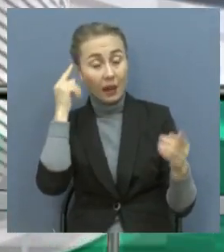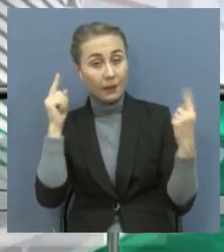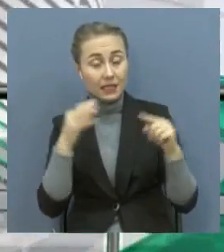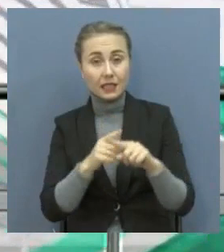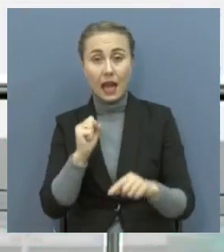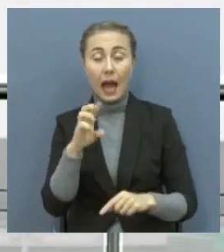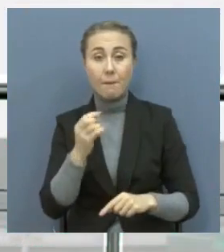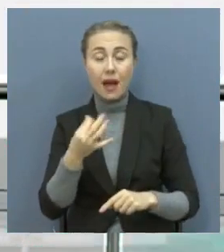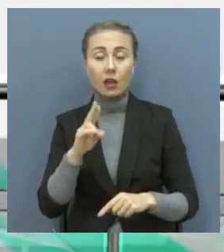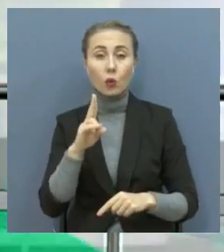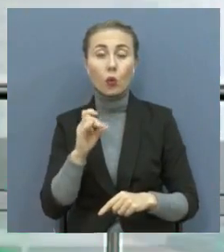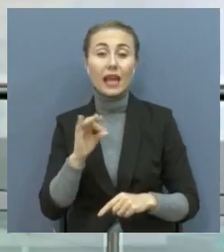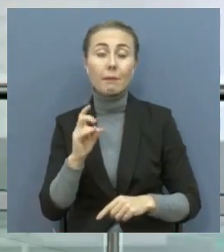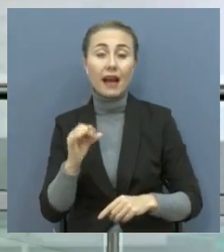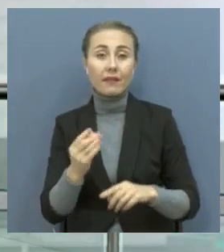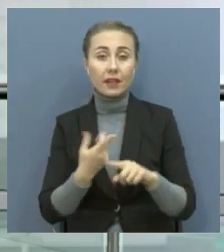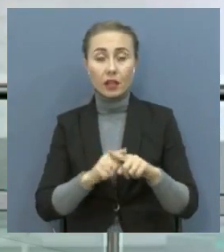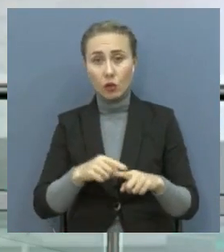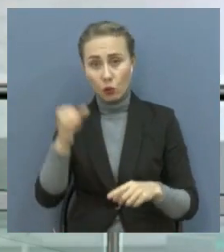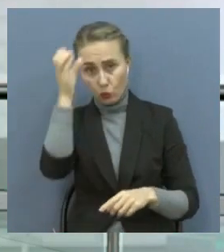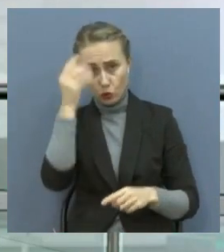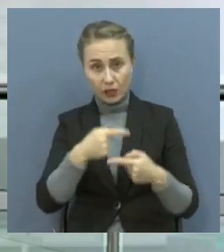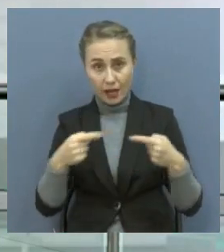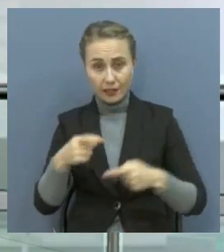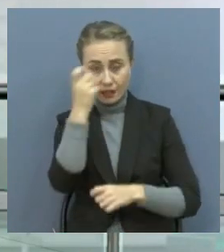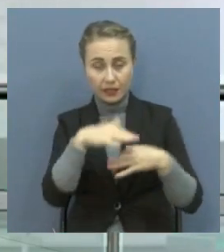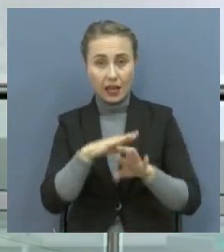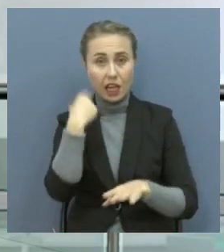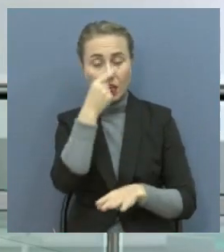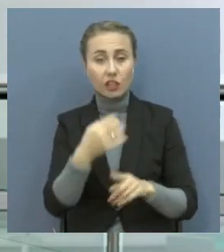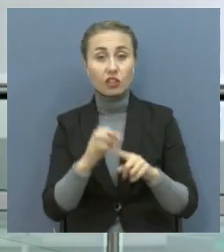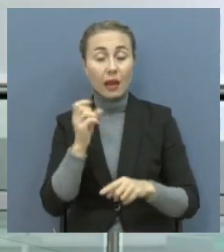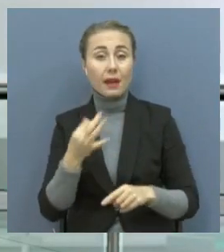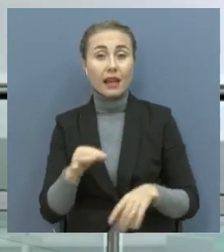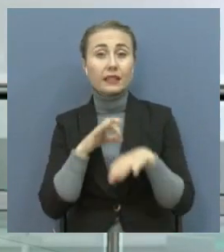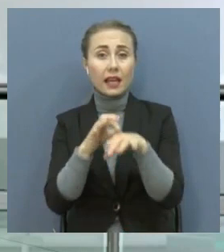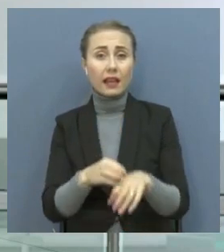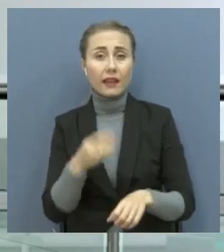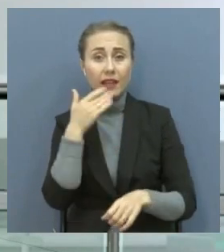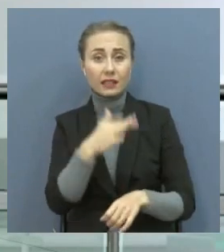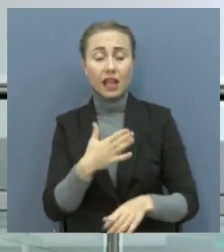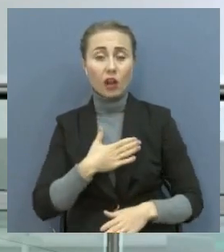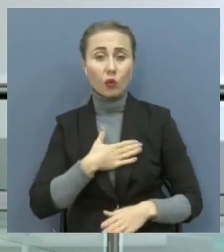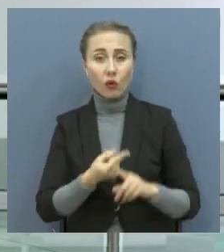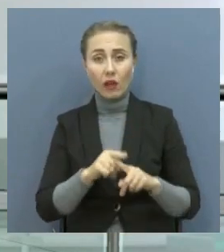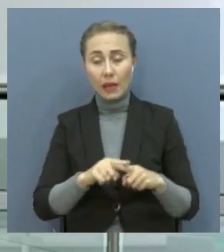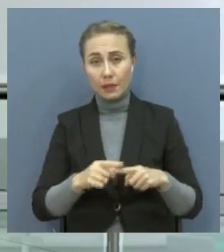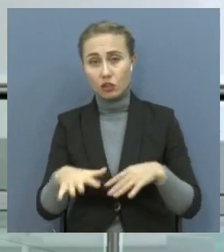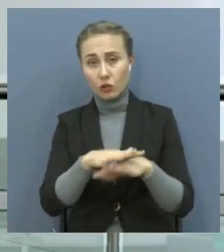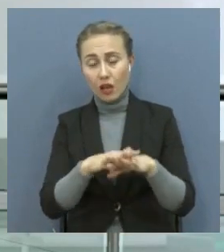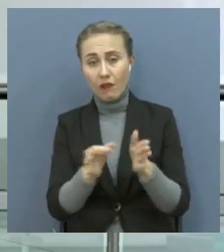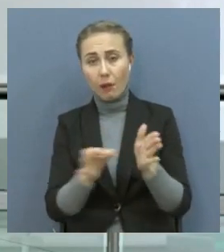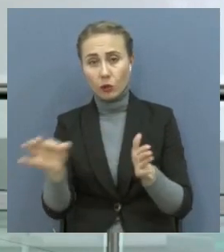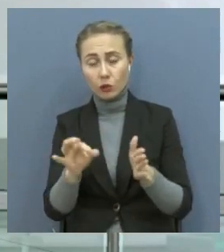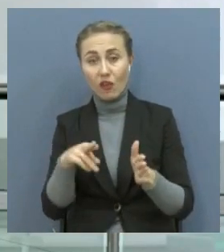Абая Кунанбаева. Ученые из разных стран говорили о личности Абая как о носителе национальной духовности. Между тем, в областном